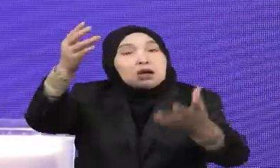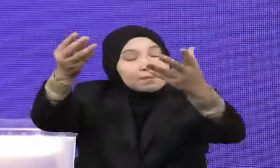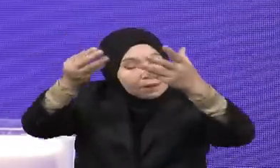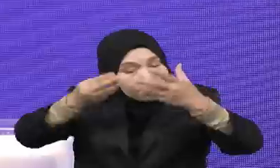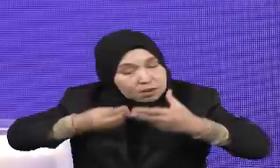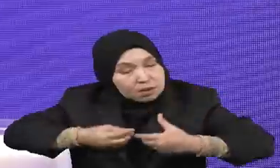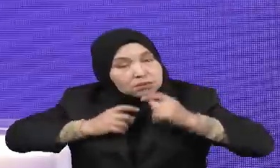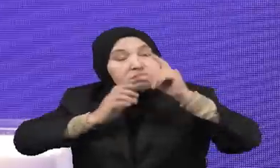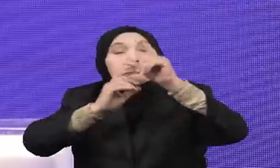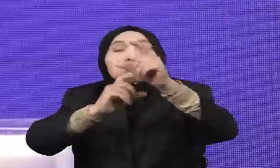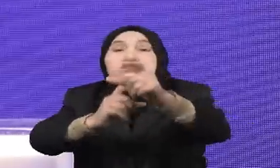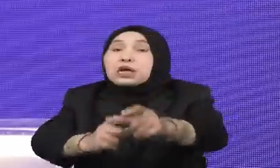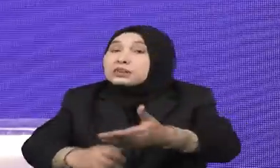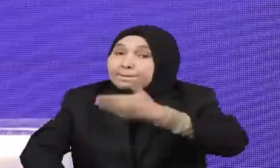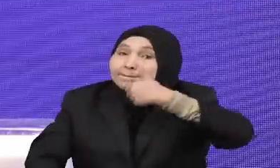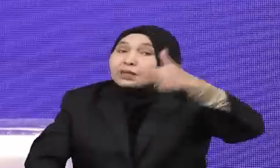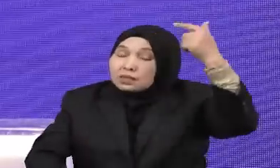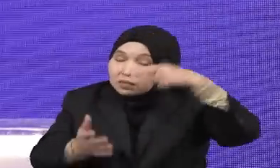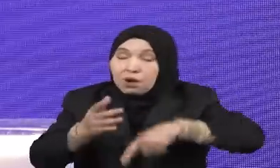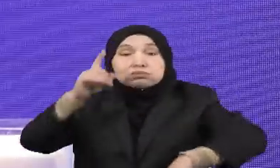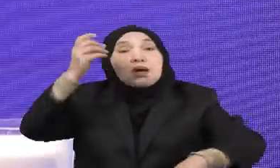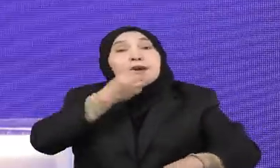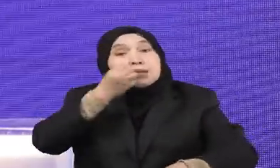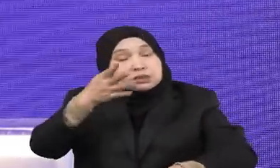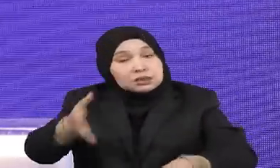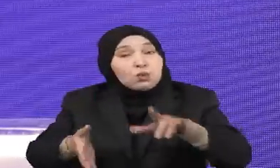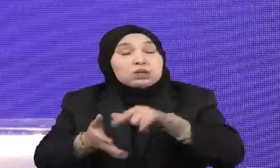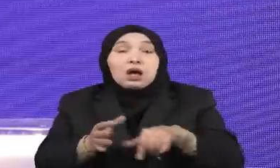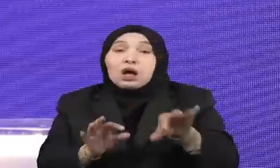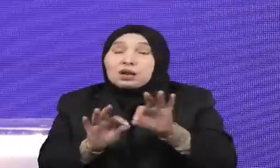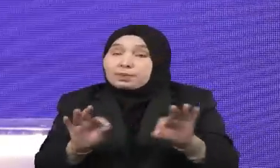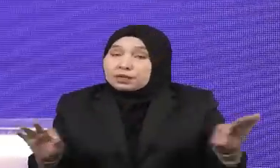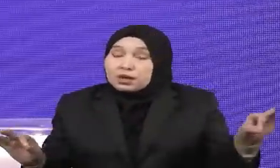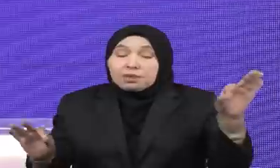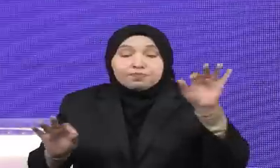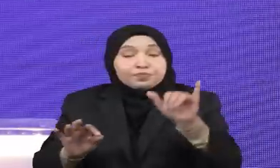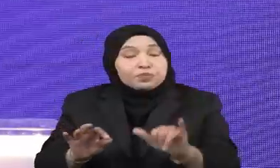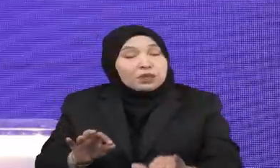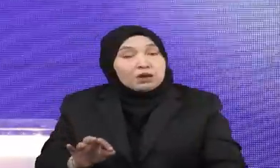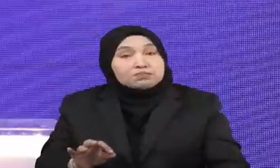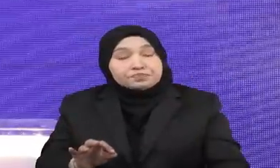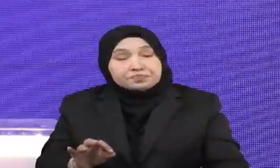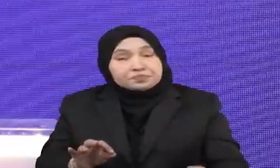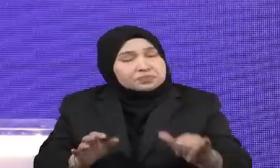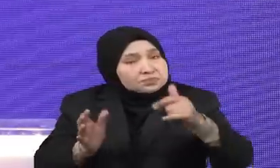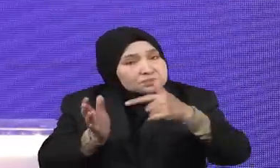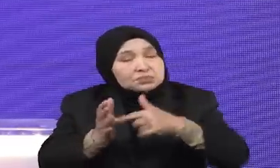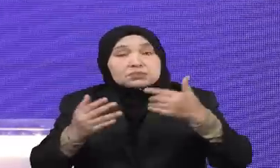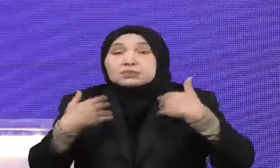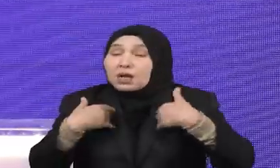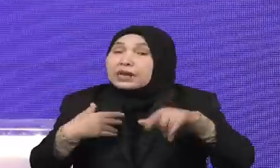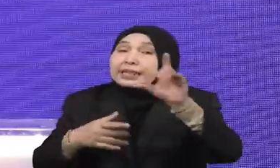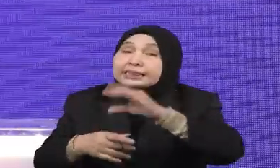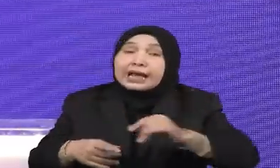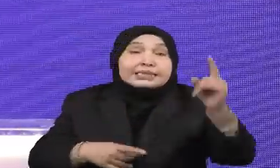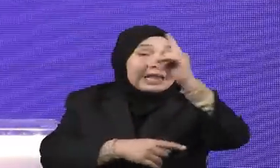ganjaran yang terbaik dan ini yang Allah Nyatakan watilkal ayyamunuda wiluha bainanas ini adalah dan